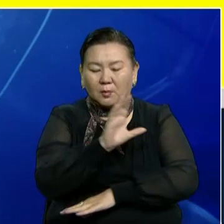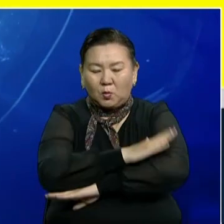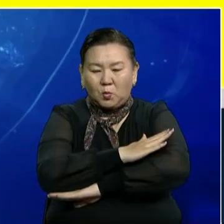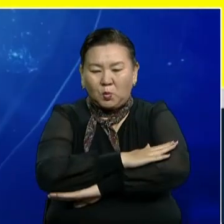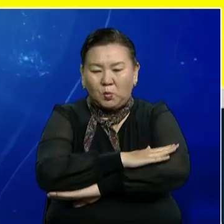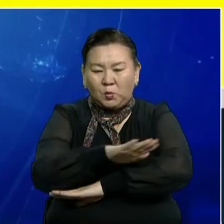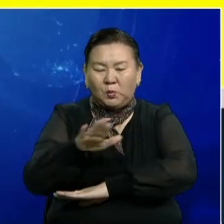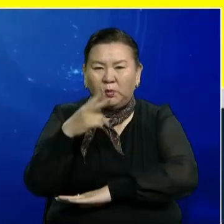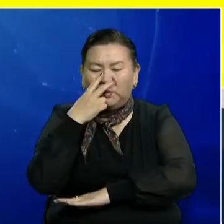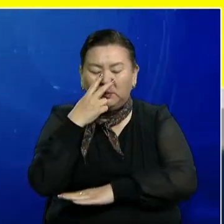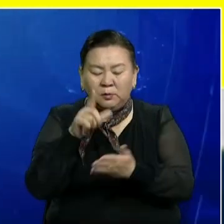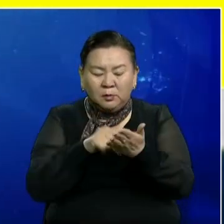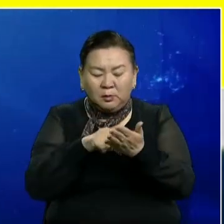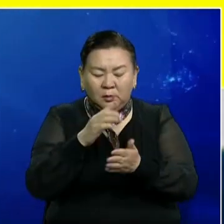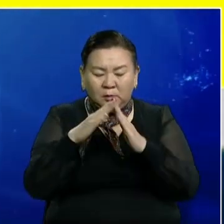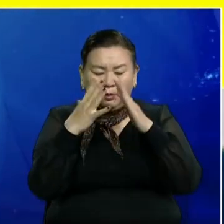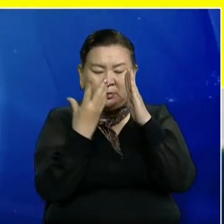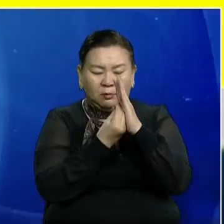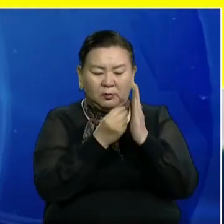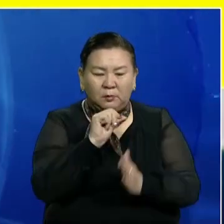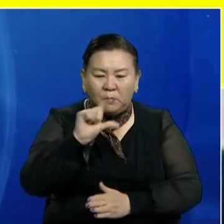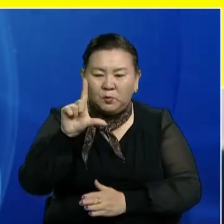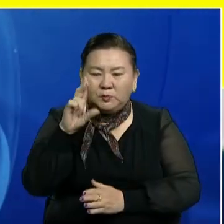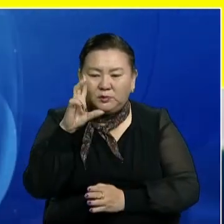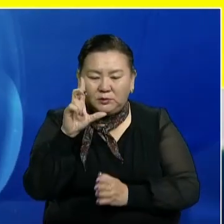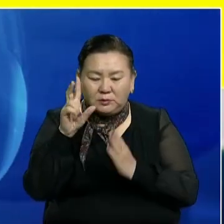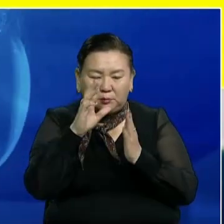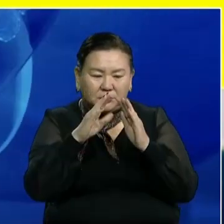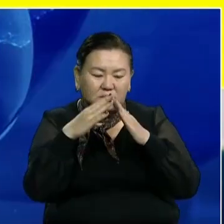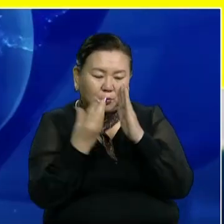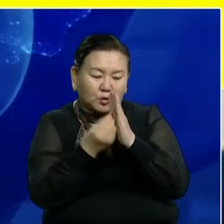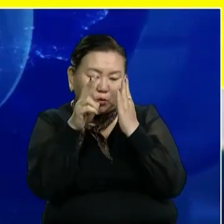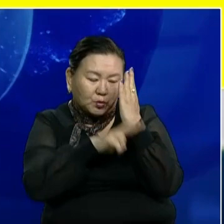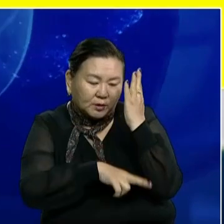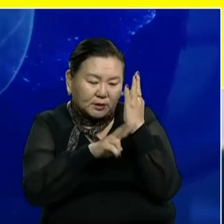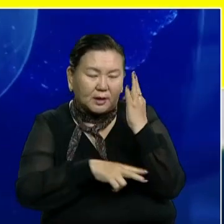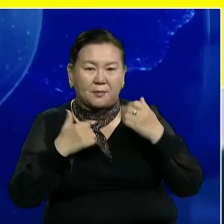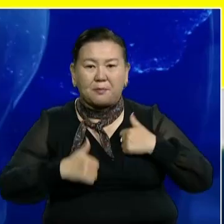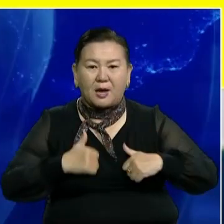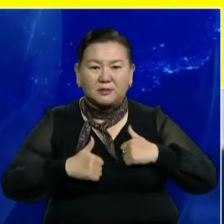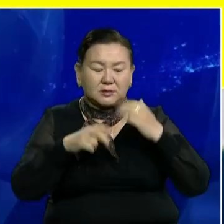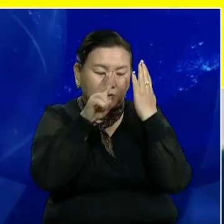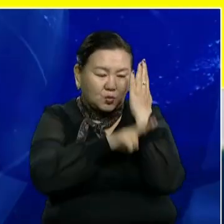болгоод хийдэг. Тэр нь гэр бүлийн үнэлгээ, багшийн үнэлгээ, анги хамт олонны үнэлгээ, өөрийн үнэлгээ гэж гаргаж ирдэг.